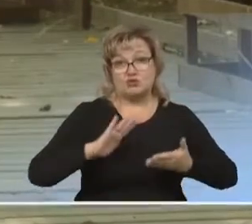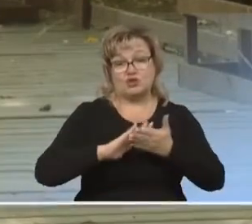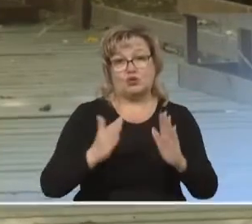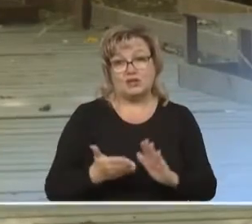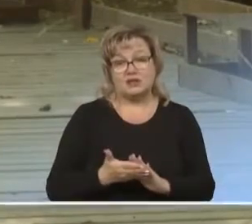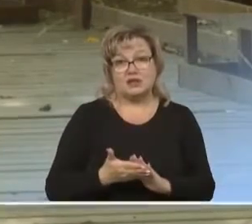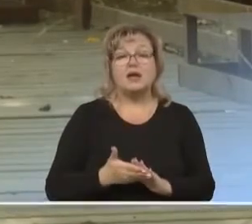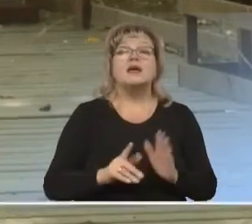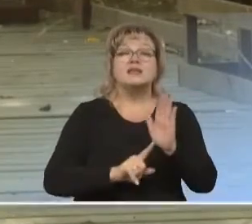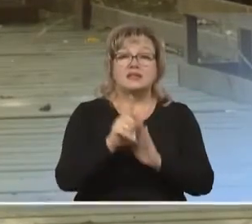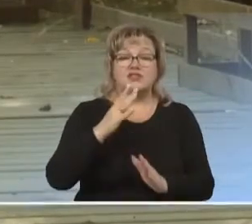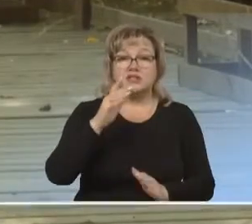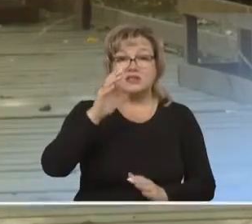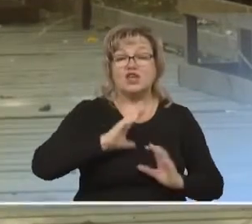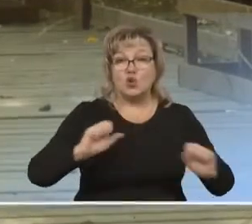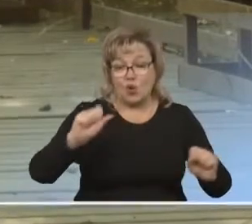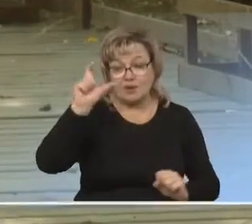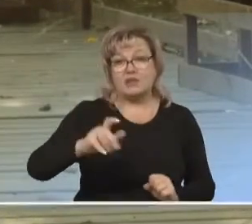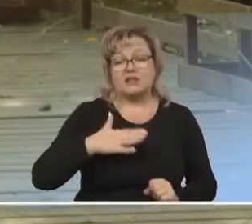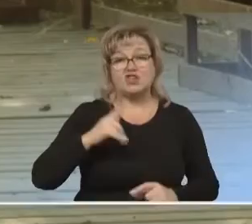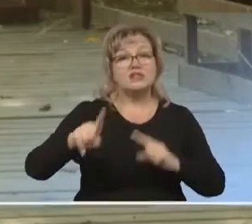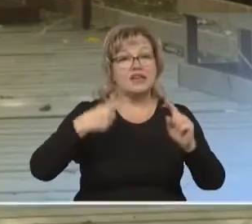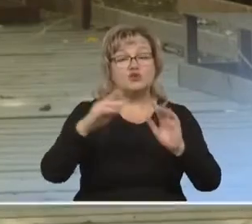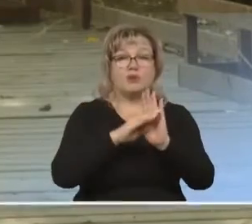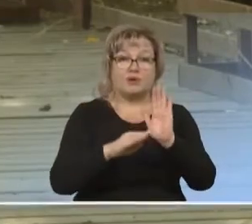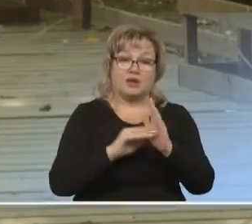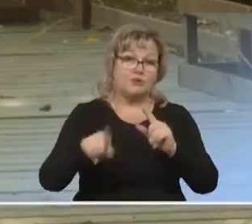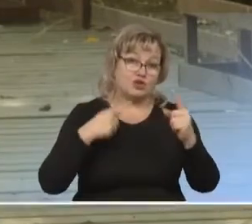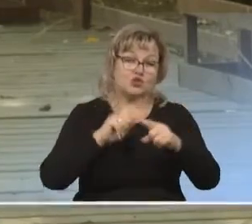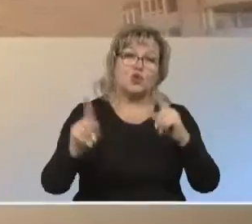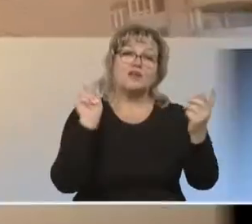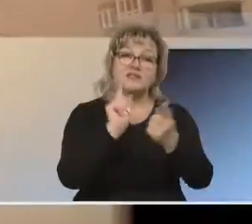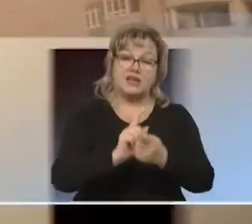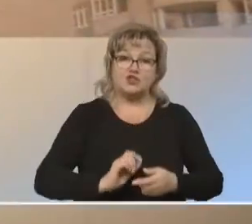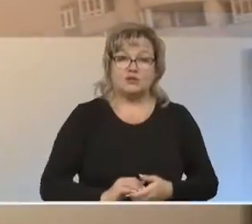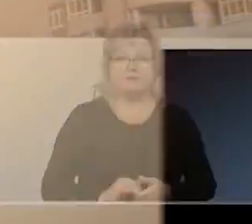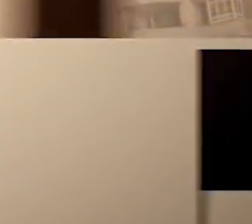ситуациях и становитесь героями нашей следующей программы. До скорой встречи!